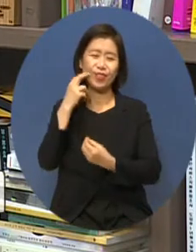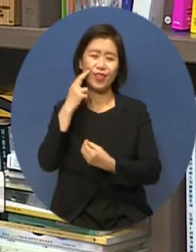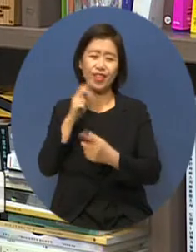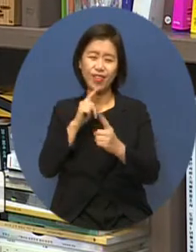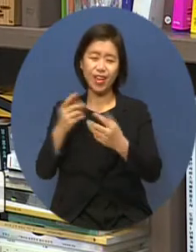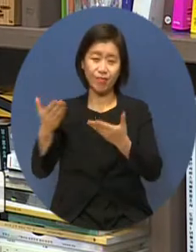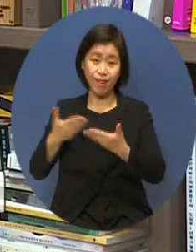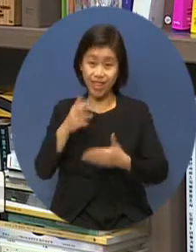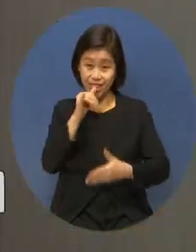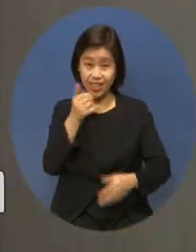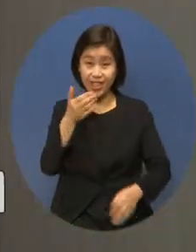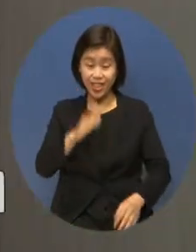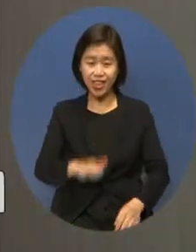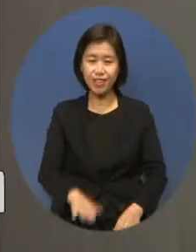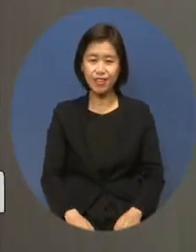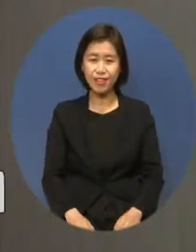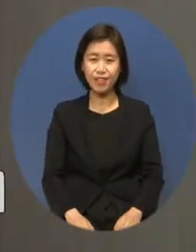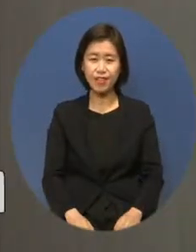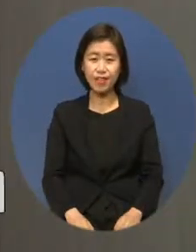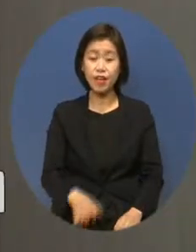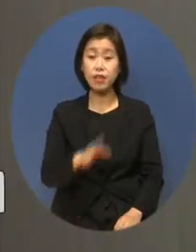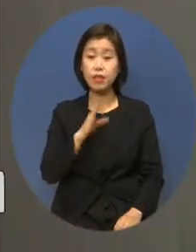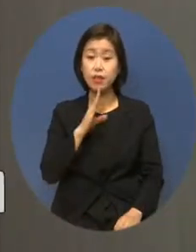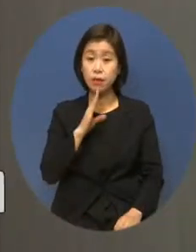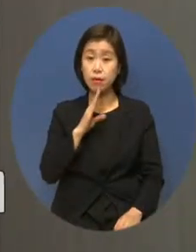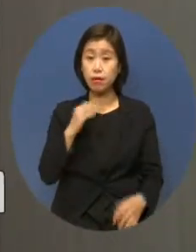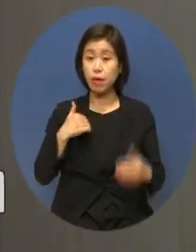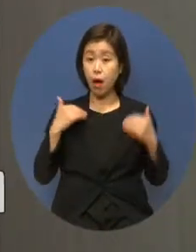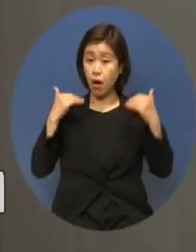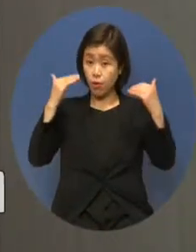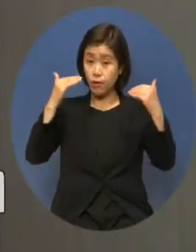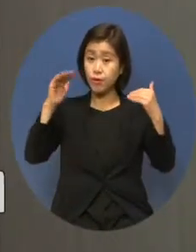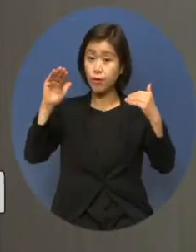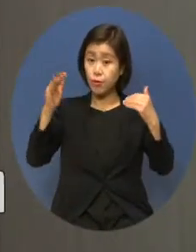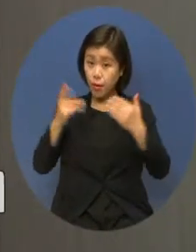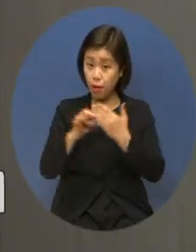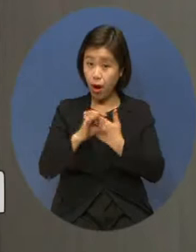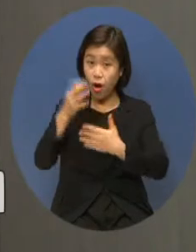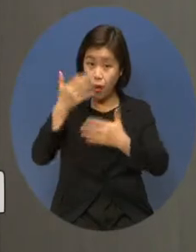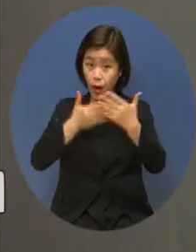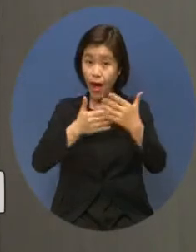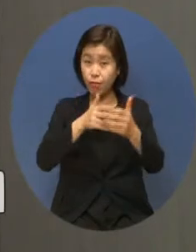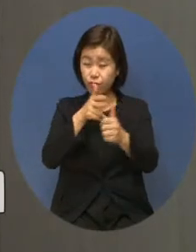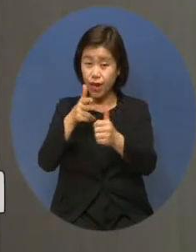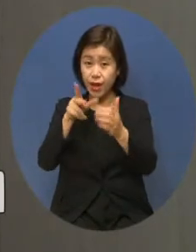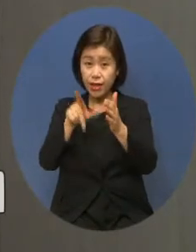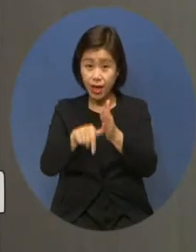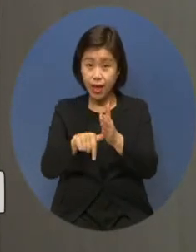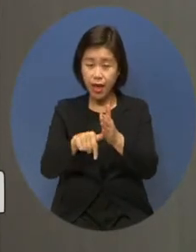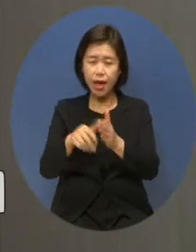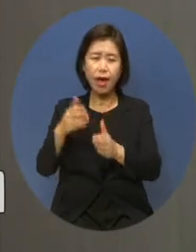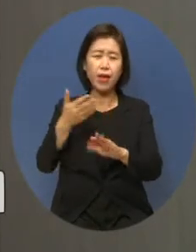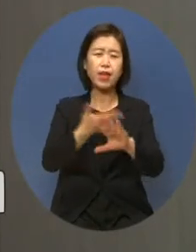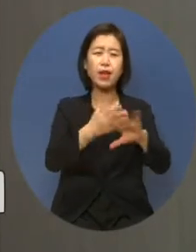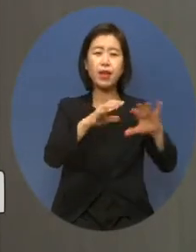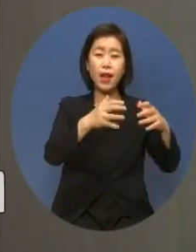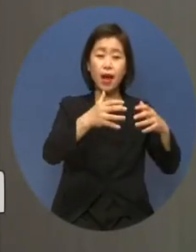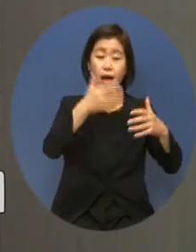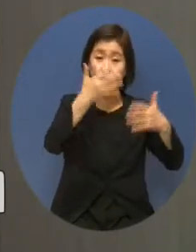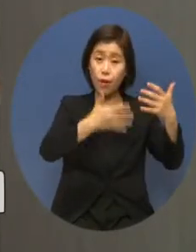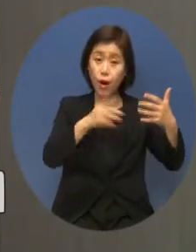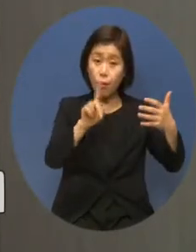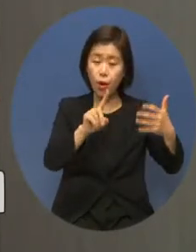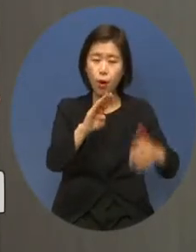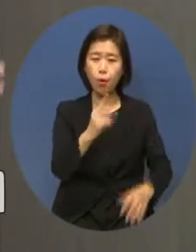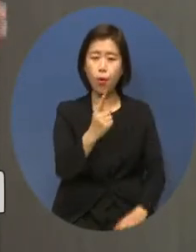어떠냐고 얘기를 하긴 하는데. 근데 진짜로 저는 어른이 되면을 찍을 때 그 왜 보이후드라는 영화가 있잖아요. 같은